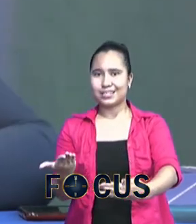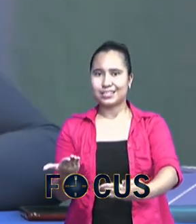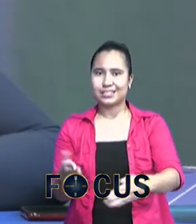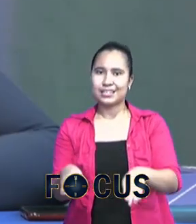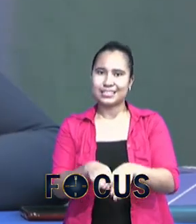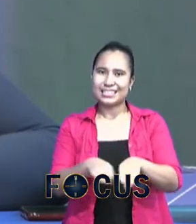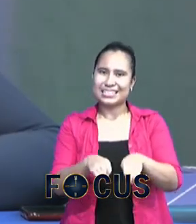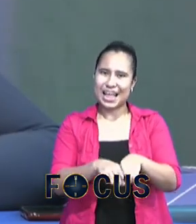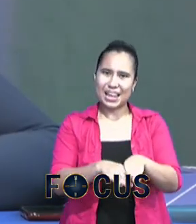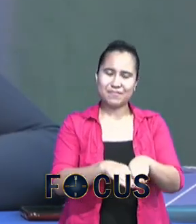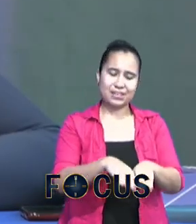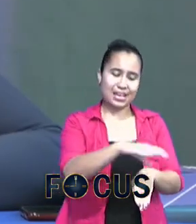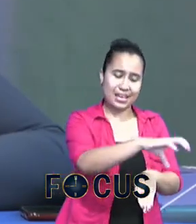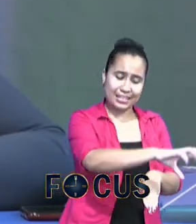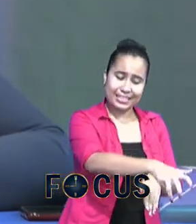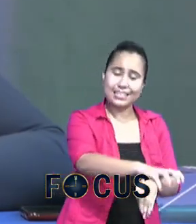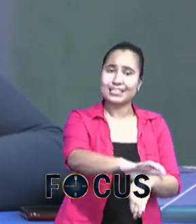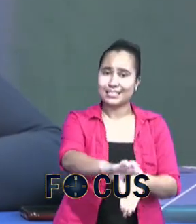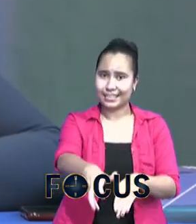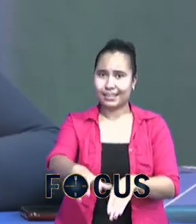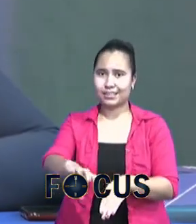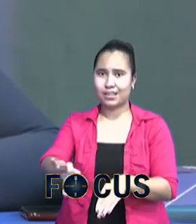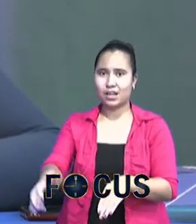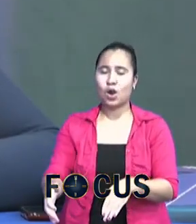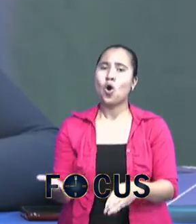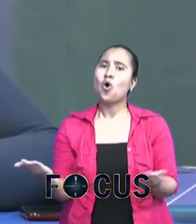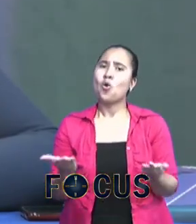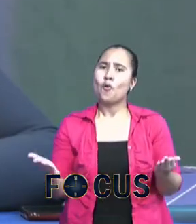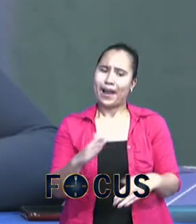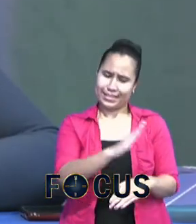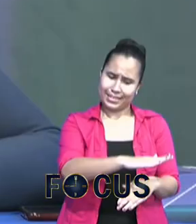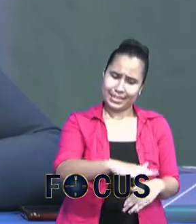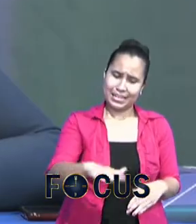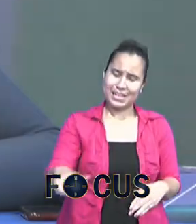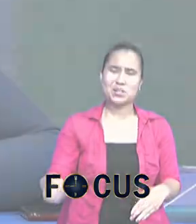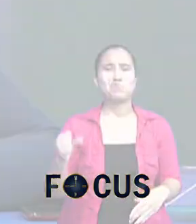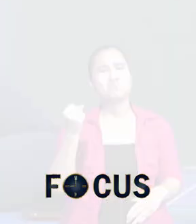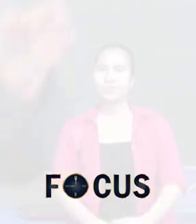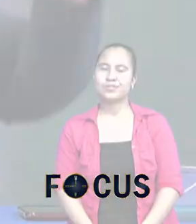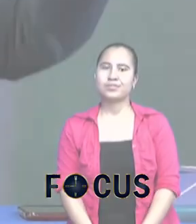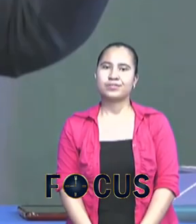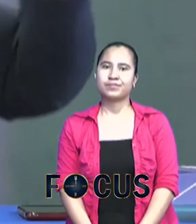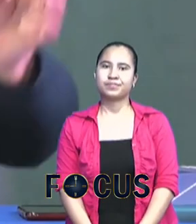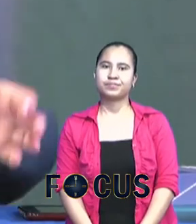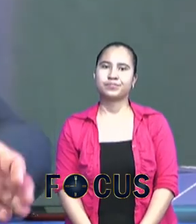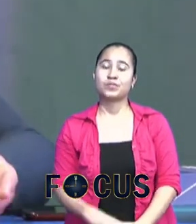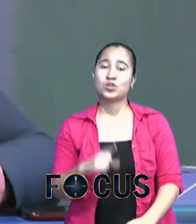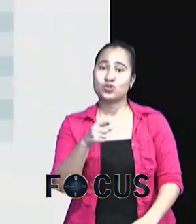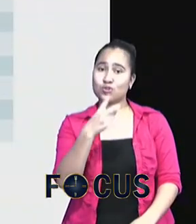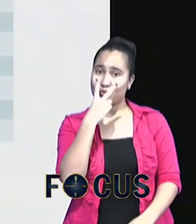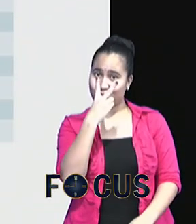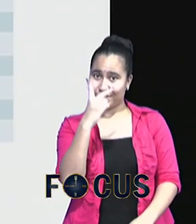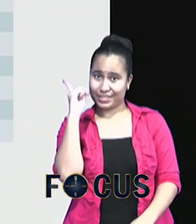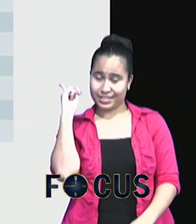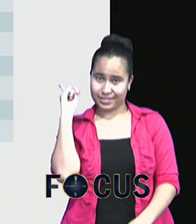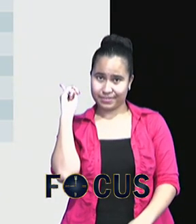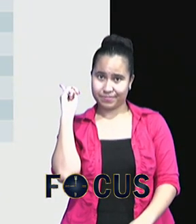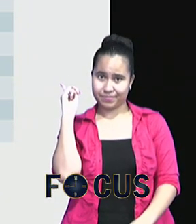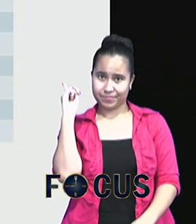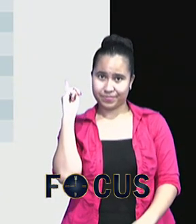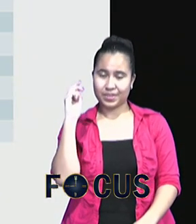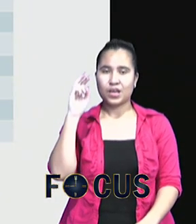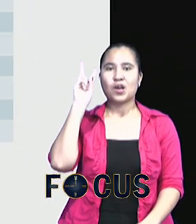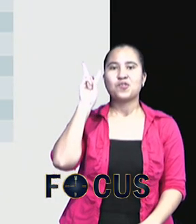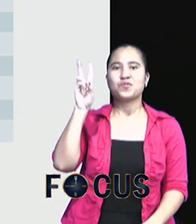dezelfde districten waar die kinderen het nog veel moeilijker hebben. U ziet hier VOJ.